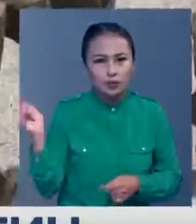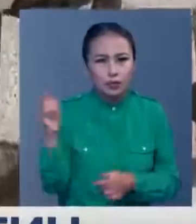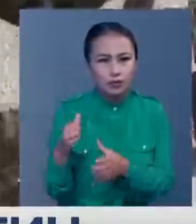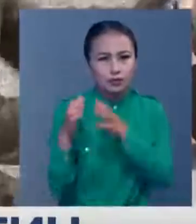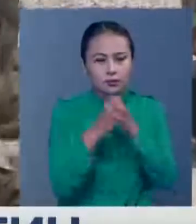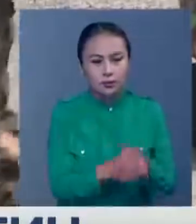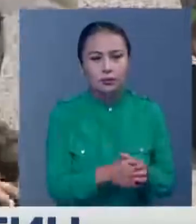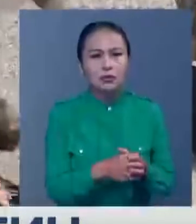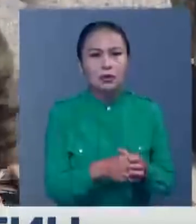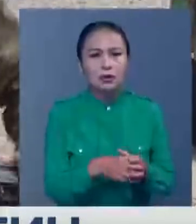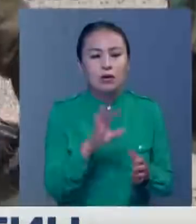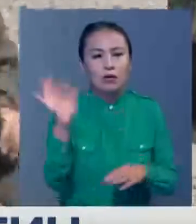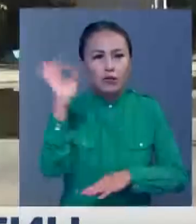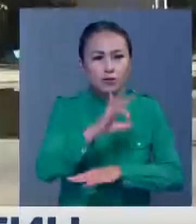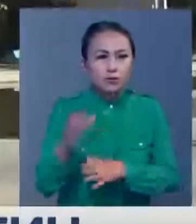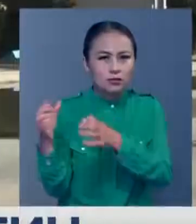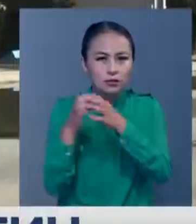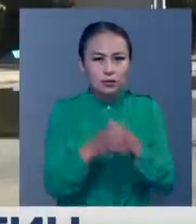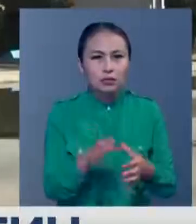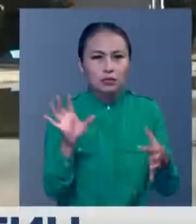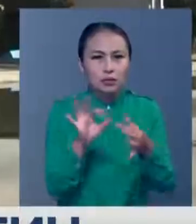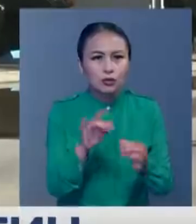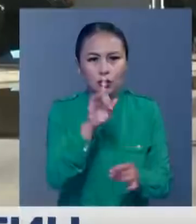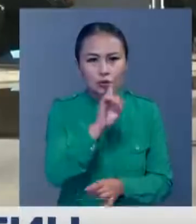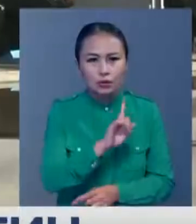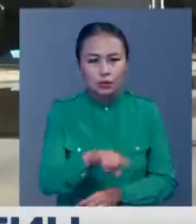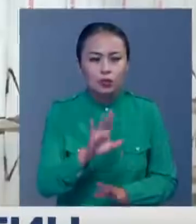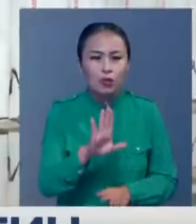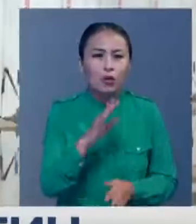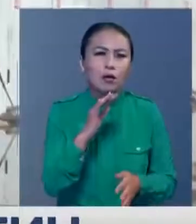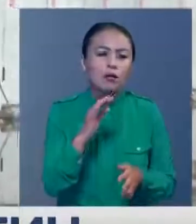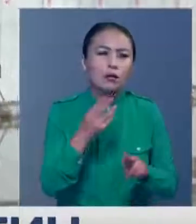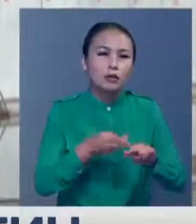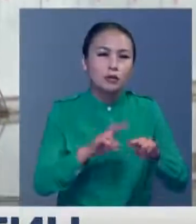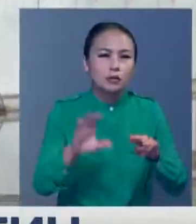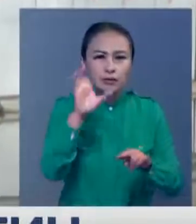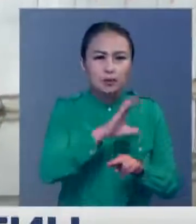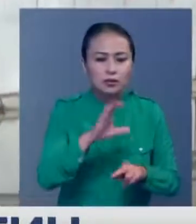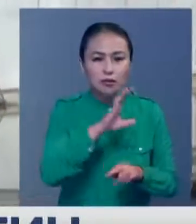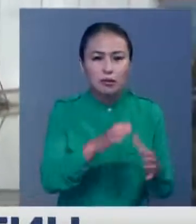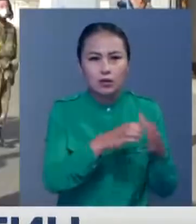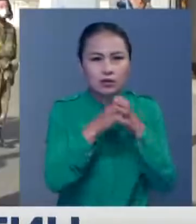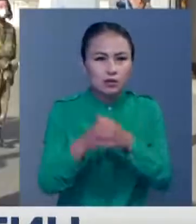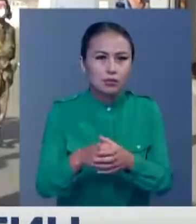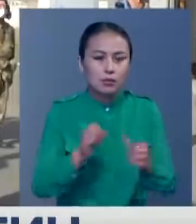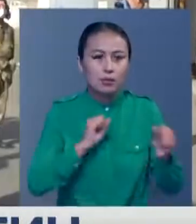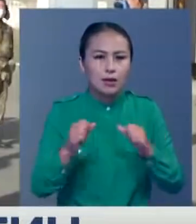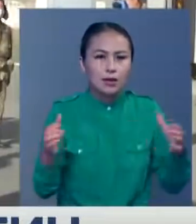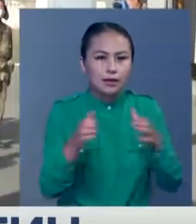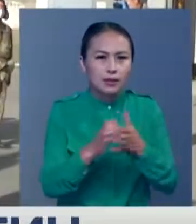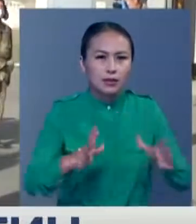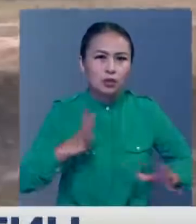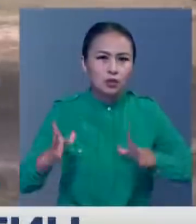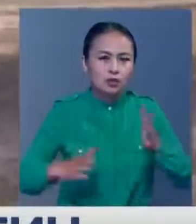әскери бөлімшеде шығыстан келген сарбаздармен байланыс жасамайды. 42 айында Алматылық 38-ші десанттық шабылдау бригадасы бітімгершілік